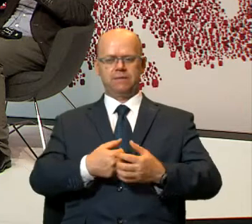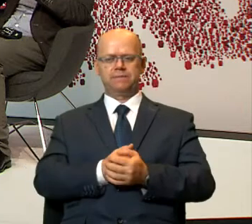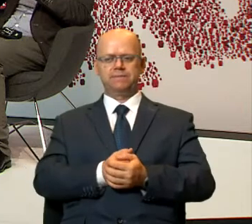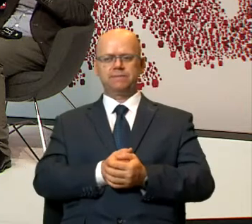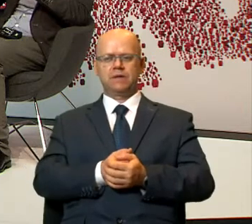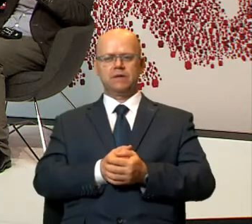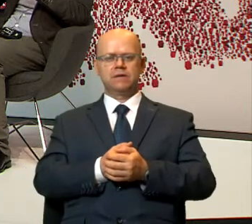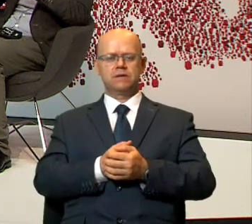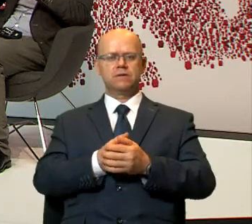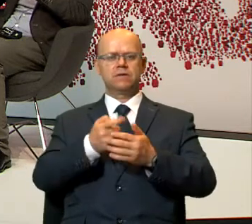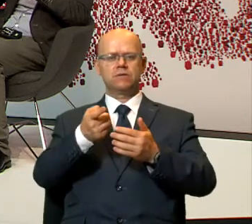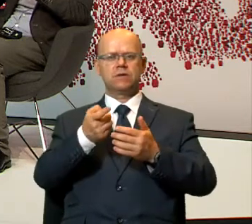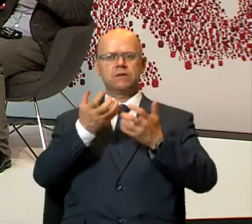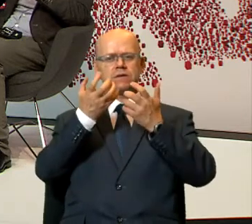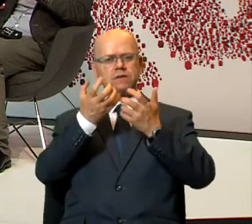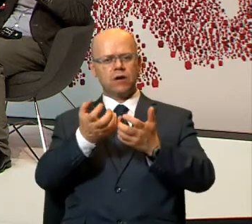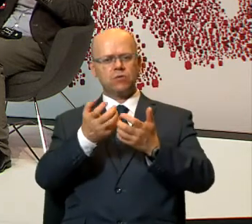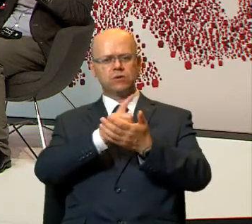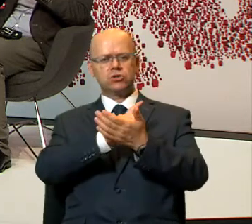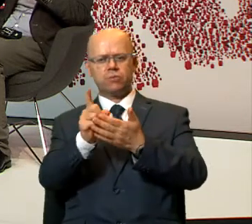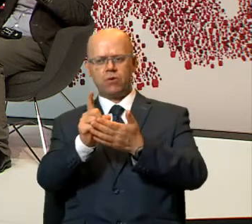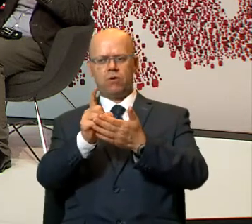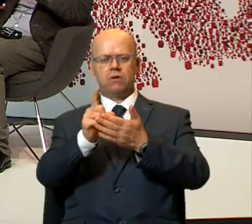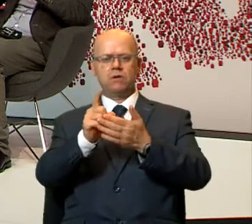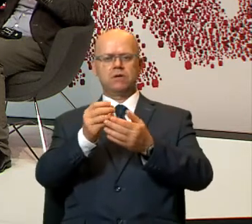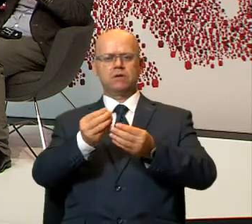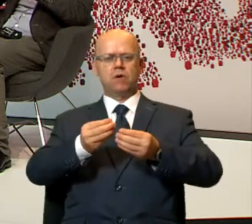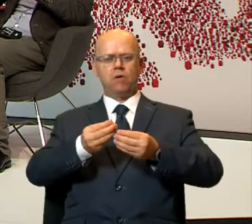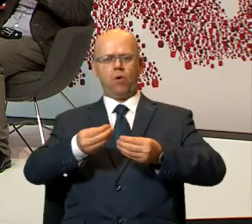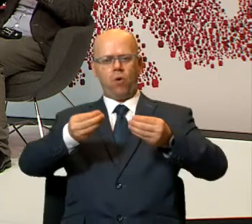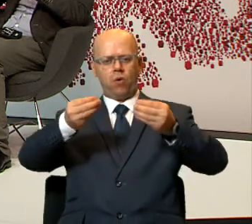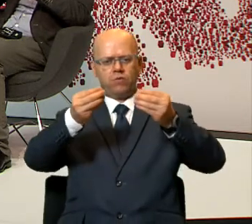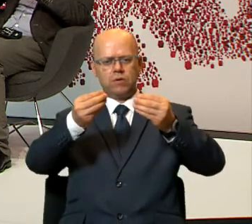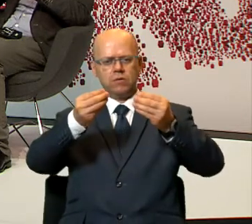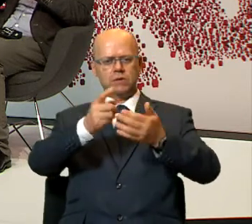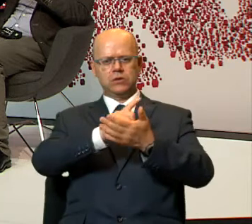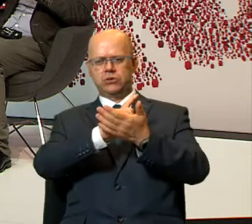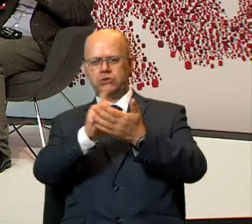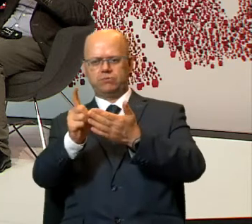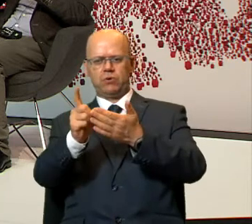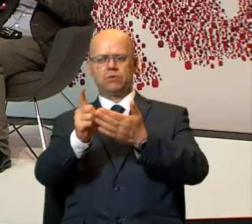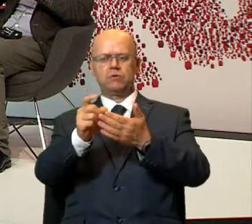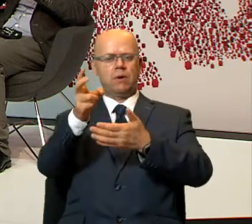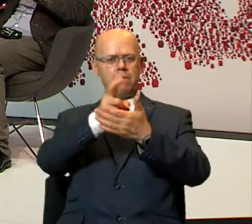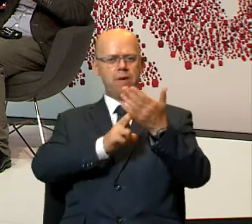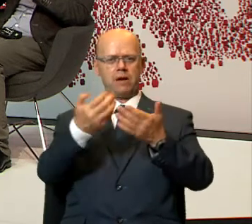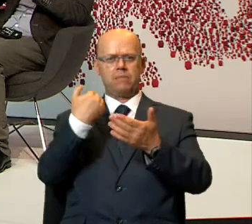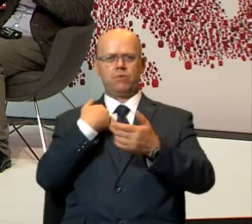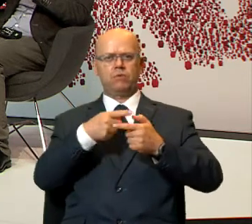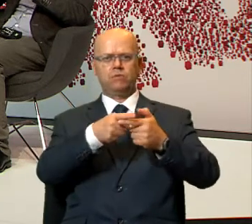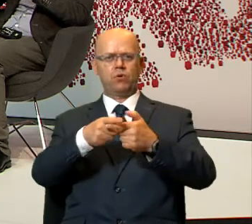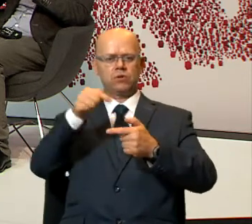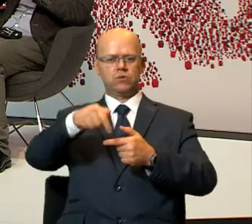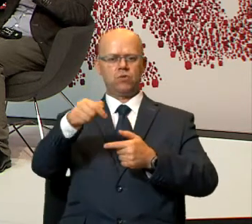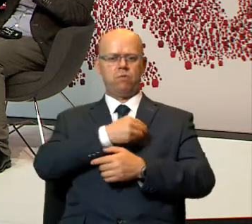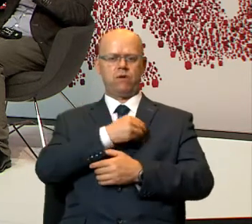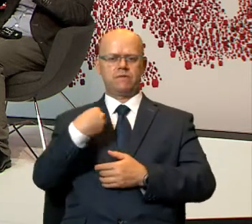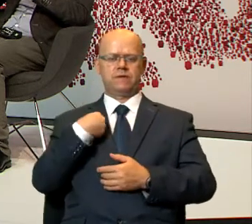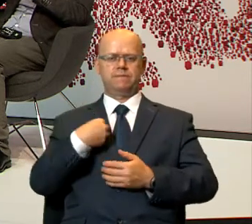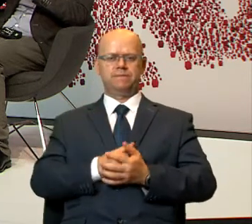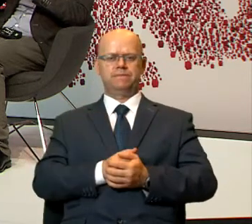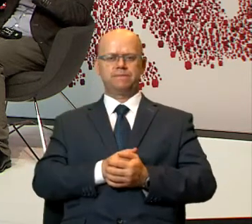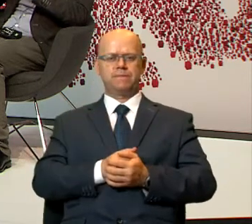intencją było przeskoczenie kilku rozwojowych etapów, których ewidentnie brakowało polskiemu społeczeństwu,